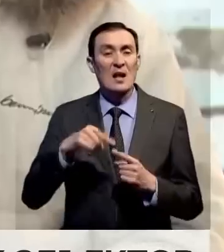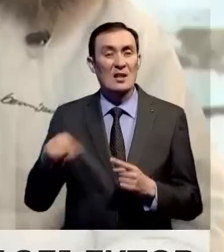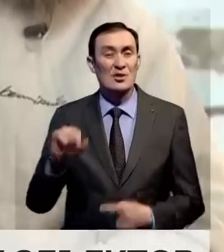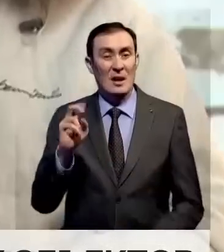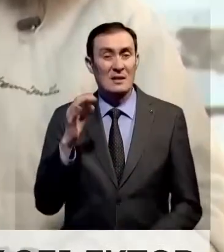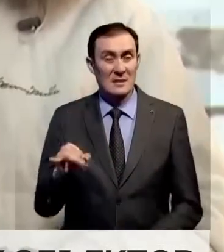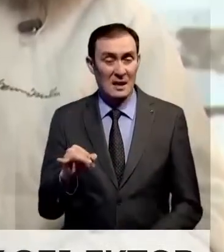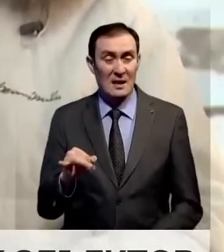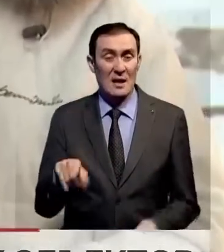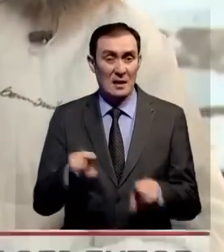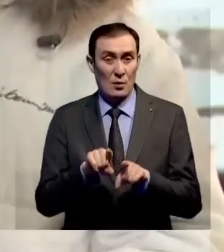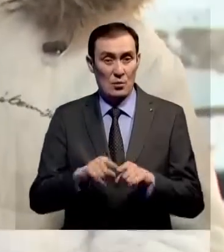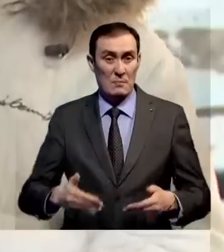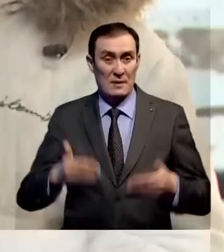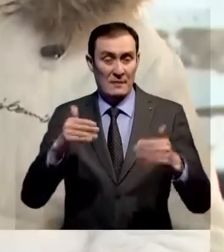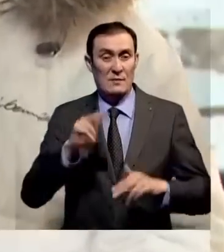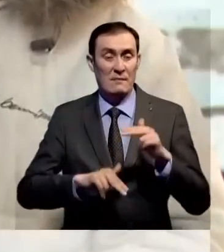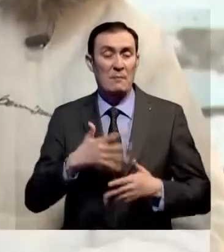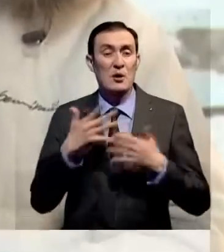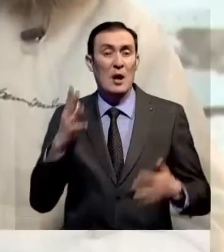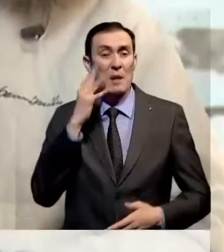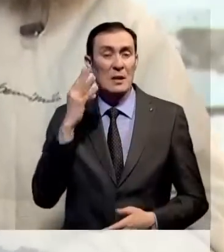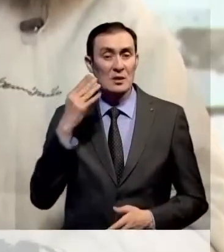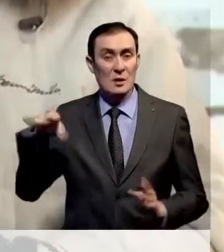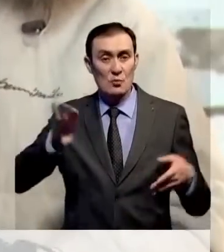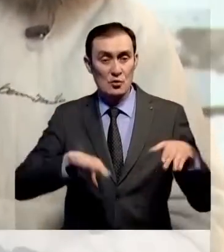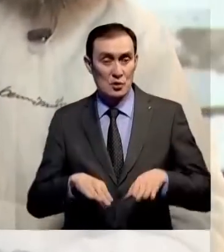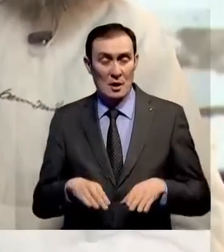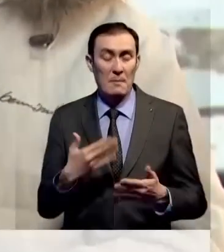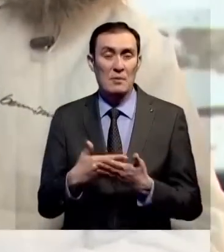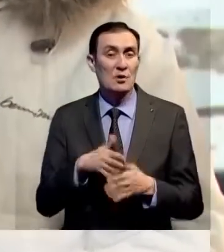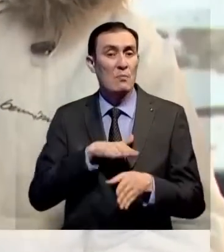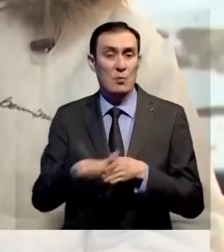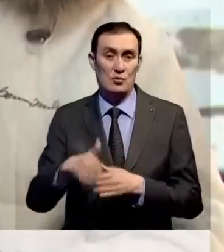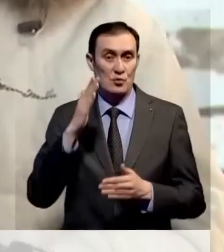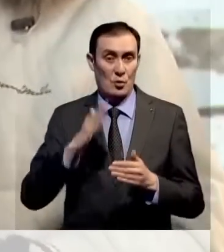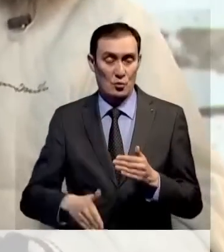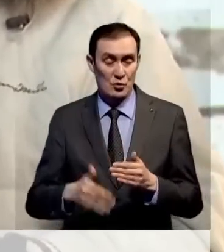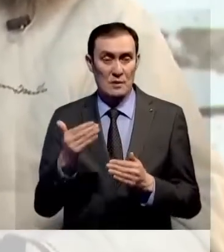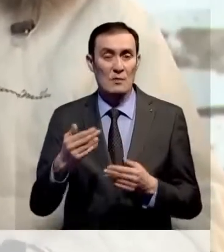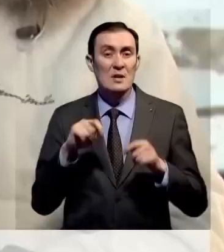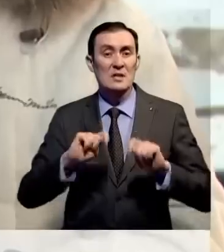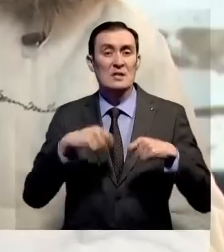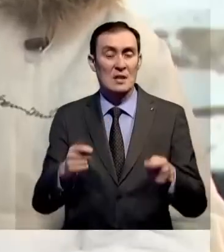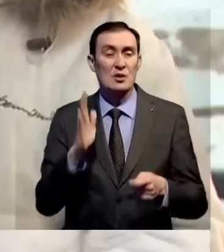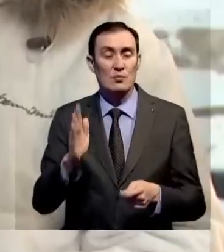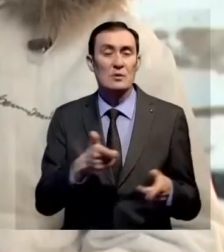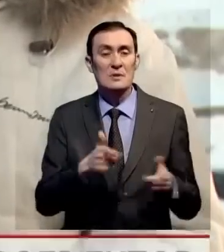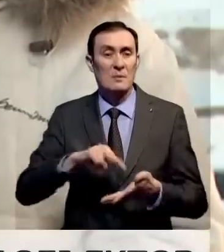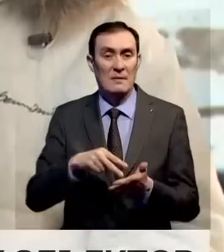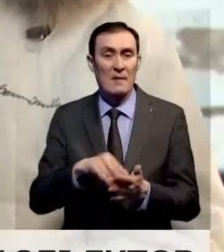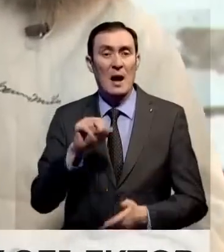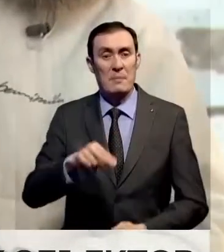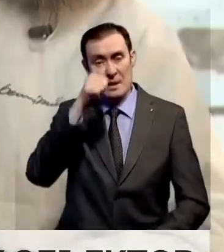Аксайской плотины, аналогичный объект, который возводится в Большом Алматинском ущелье, уже почти полностью завершен. Его сдача в эксплуатацию запланирована в